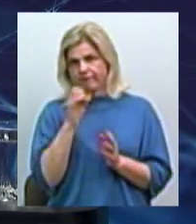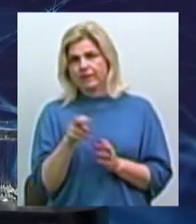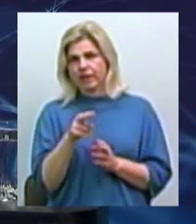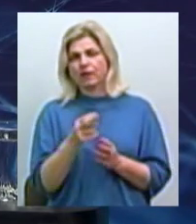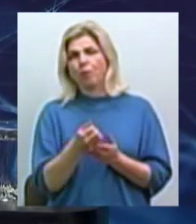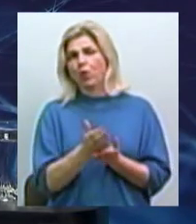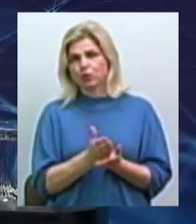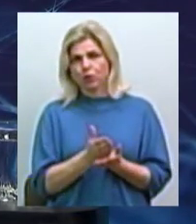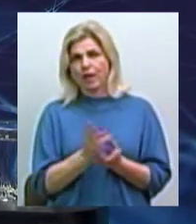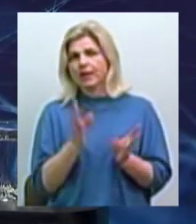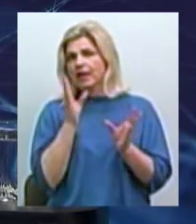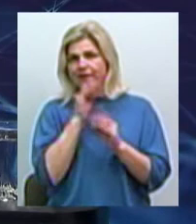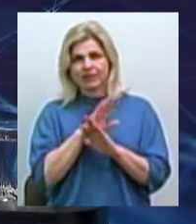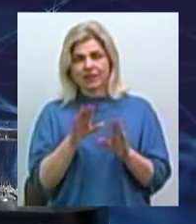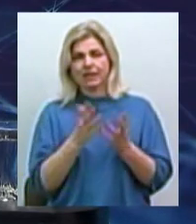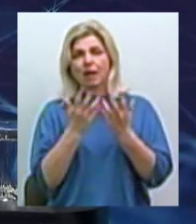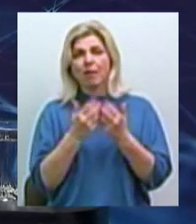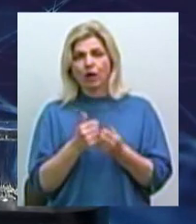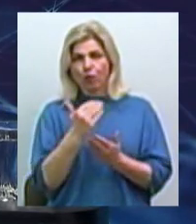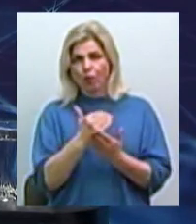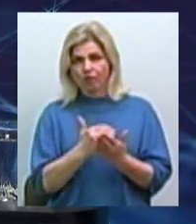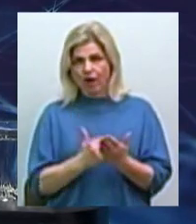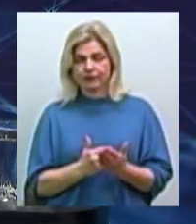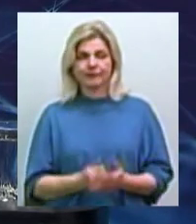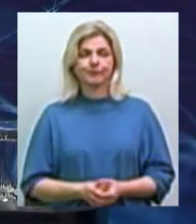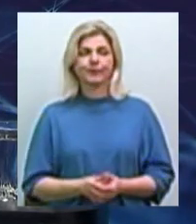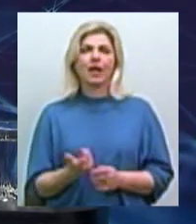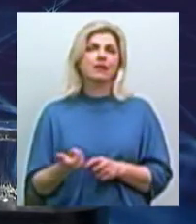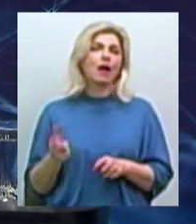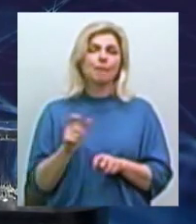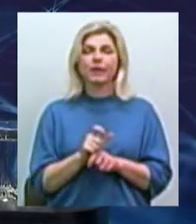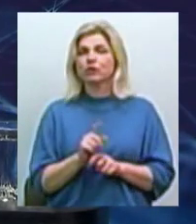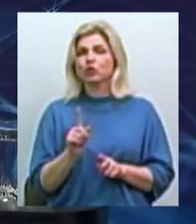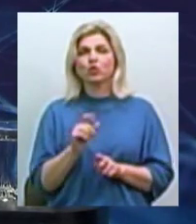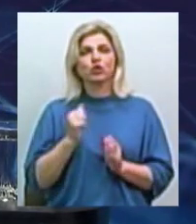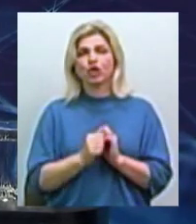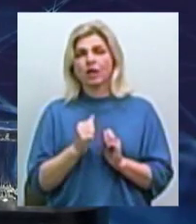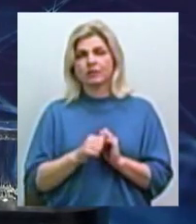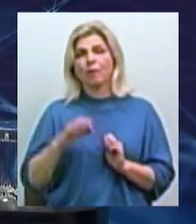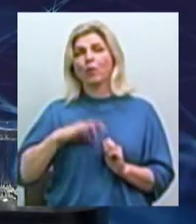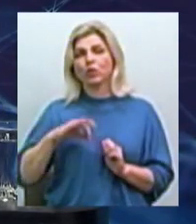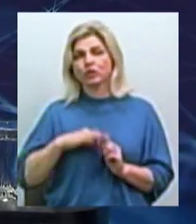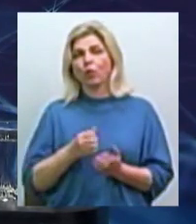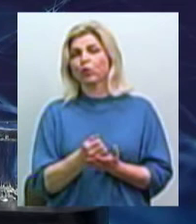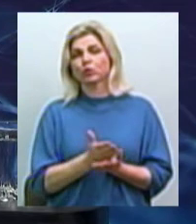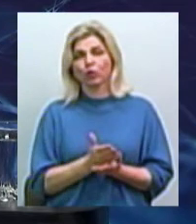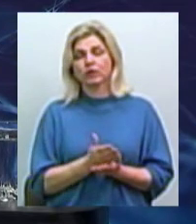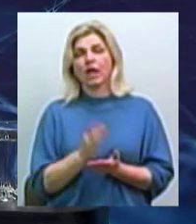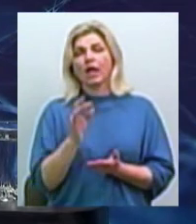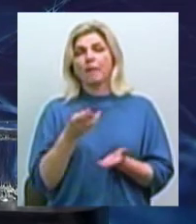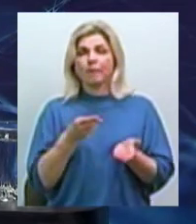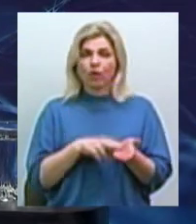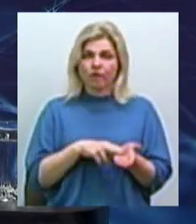156. Не встигнемо усі перерахувати, найбільші. Найбільше користується попитом у нас реєстрація